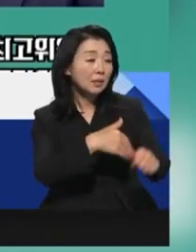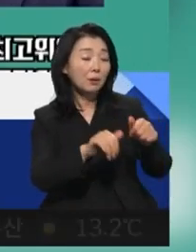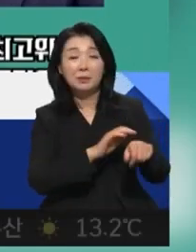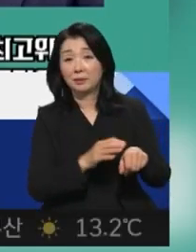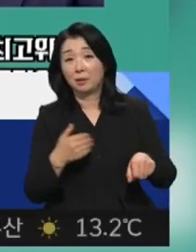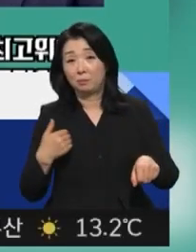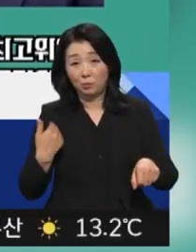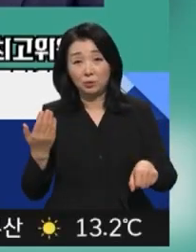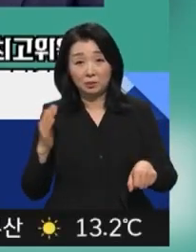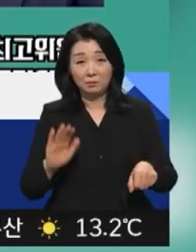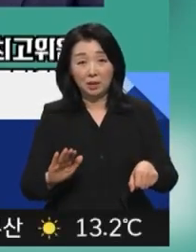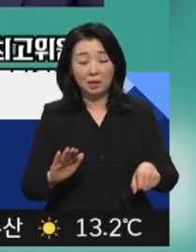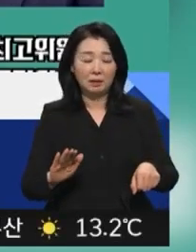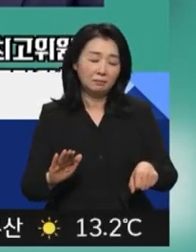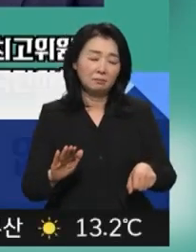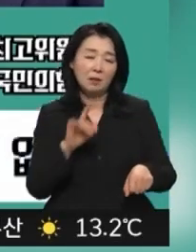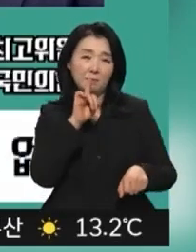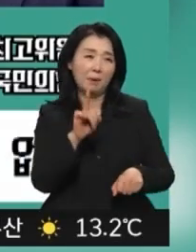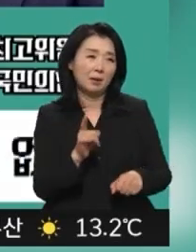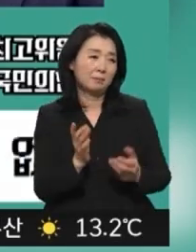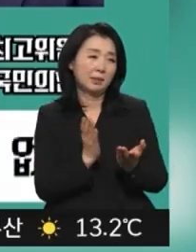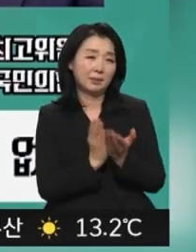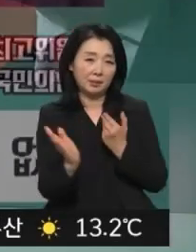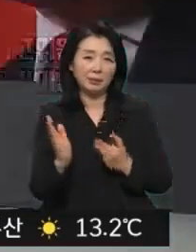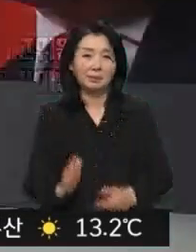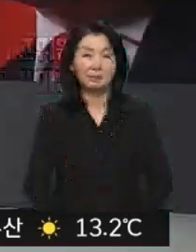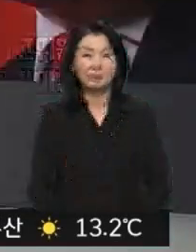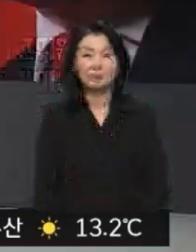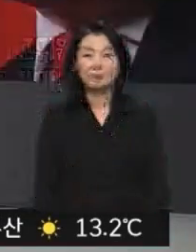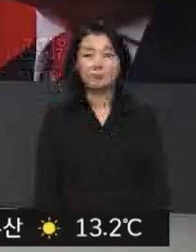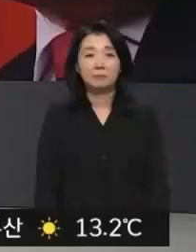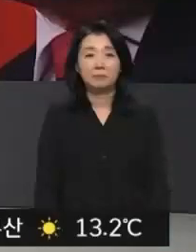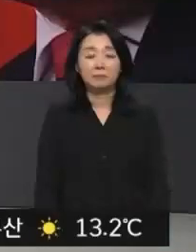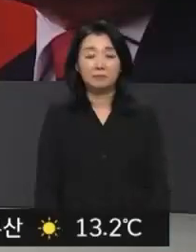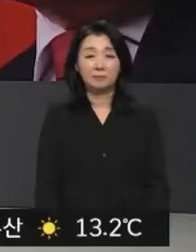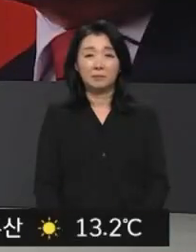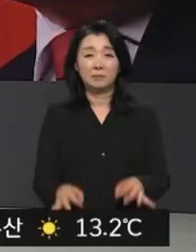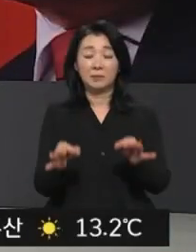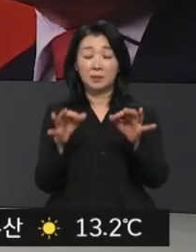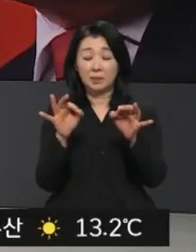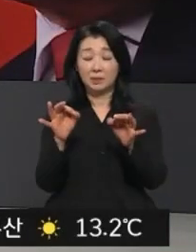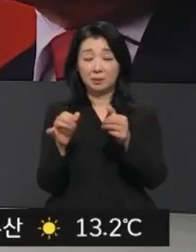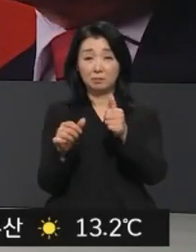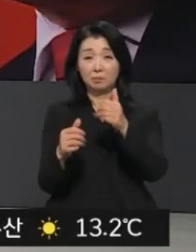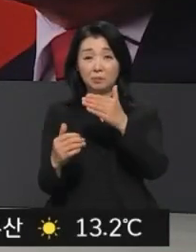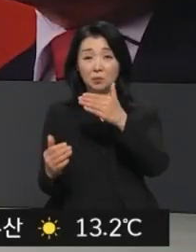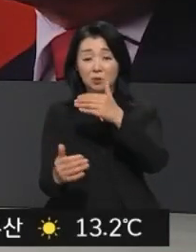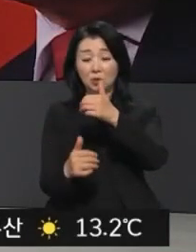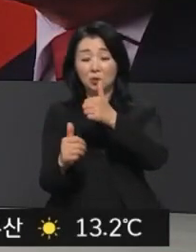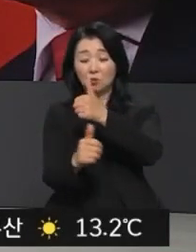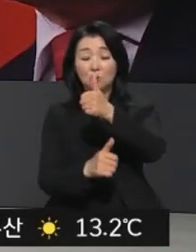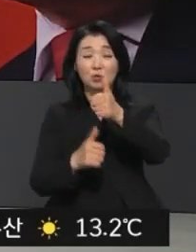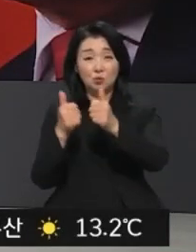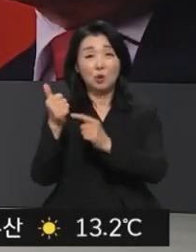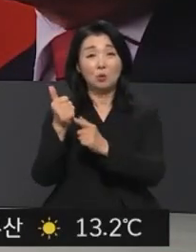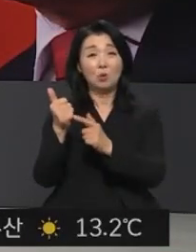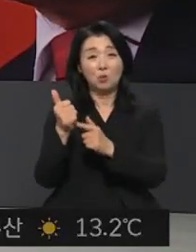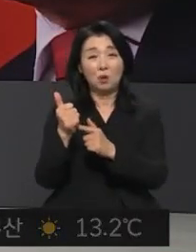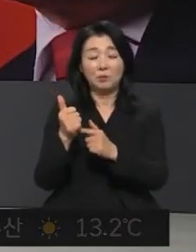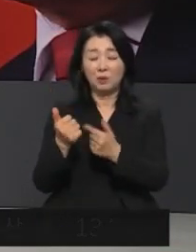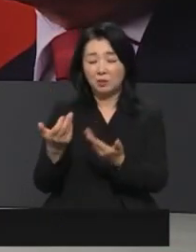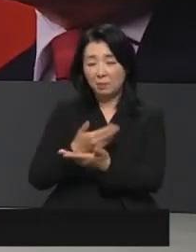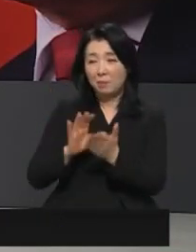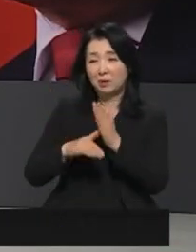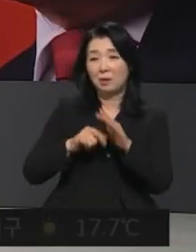없습니다만 예. 적절하지 않았다. 네, 이 정도면 김 최고위원 어제 만찬에서 마음 편히 밥 먹기 힘들었을